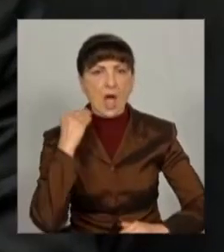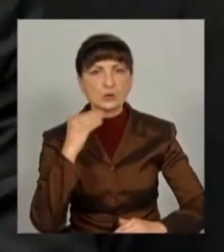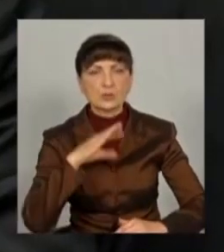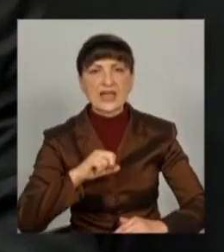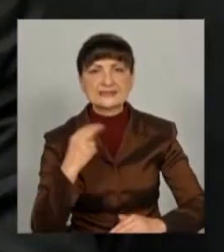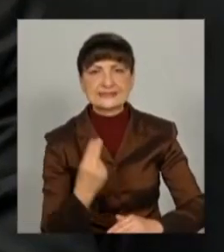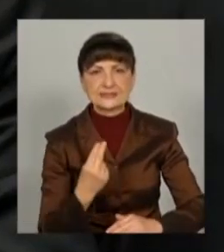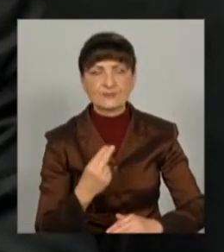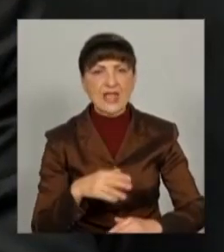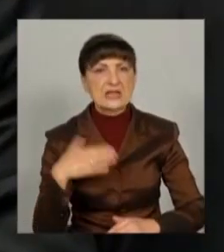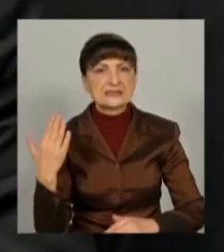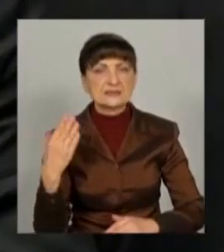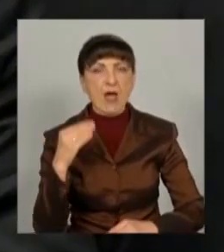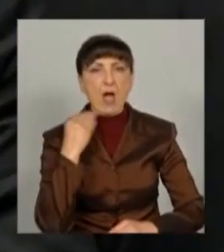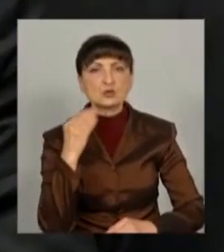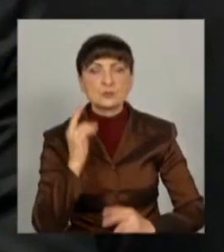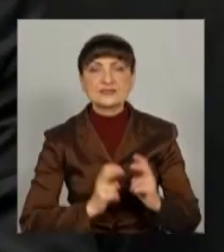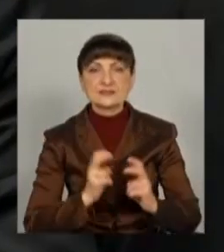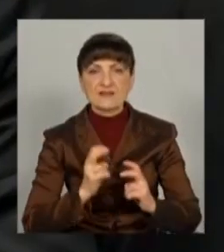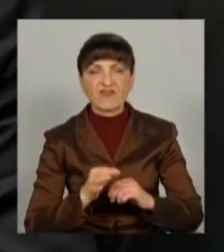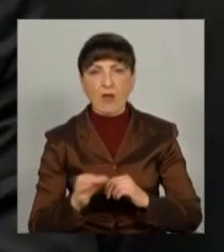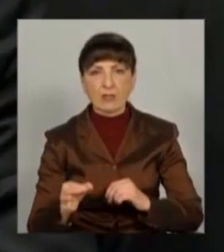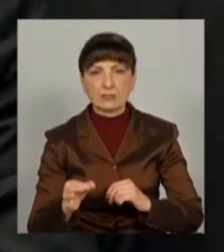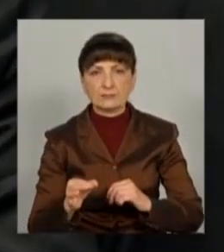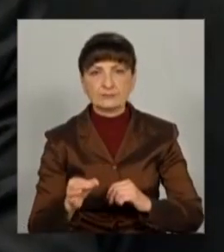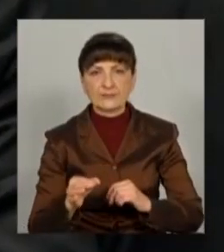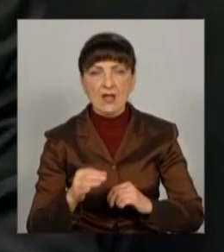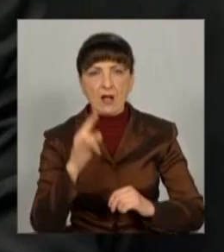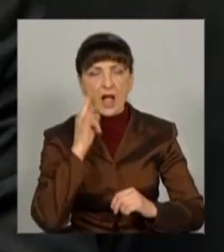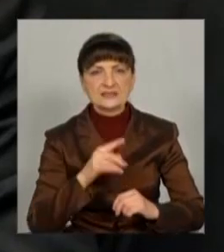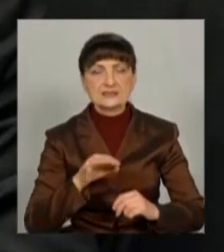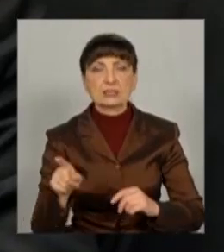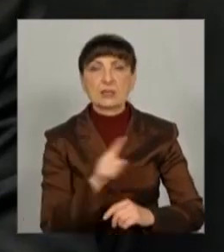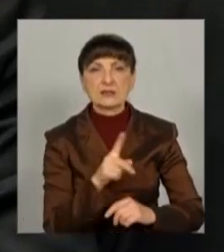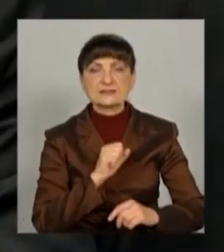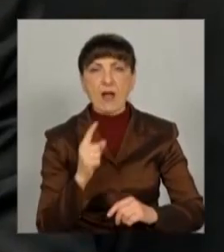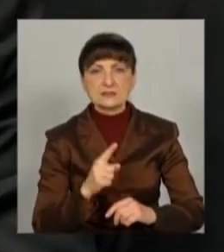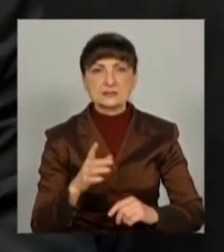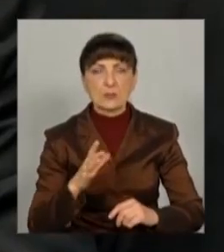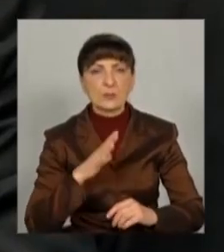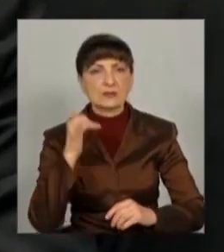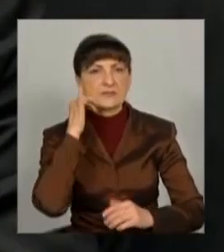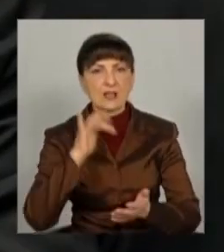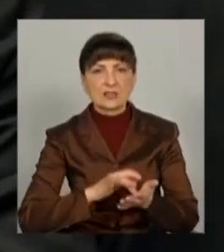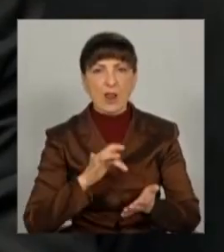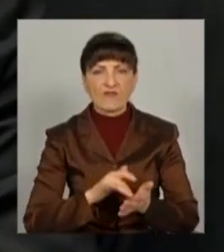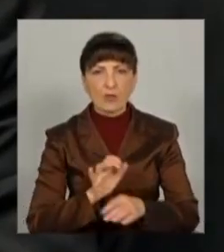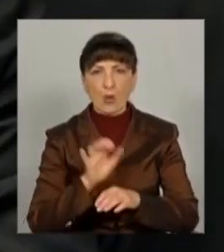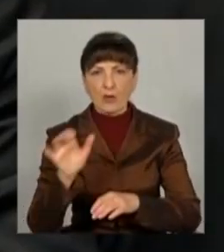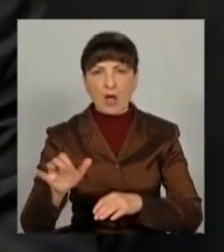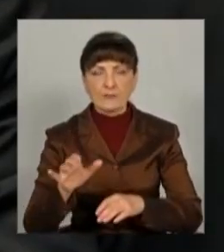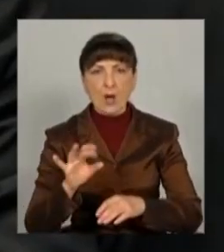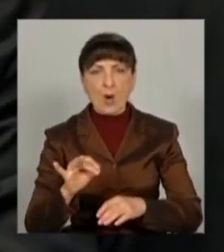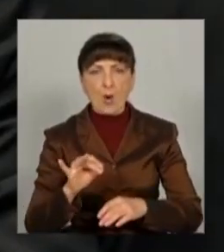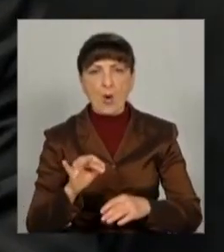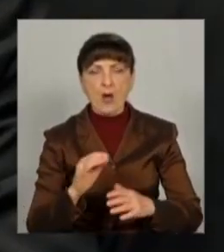со стороны Актюбинского производственного филиала АО «Кастрансгаз Аймак» была направлена телефонограмма о повышении